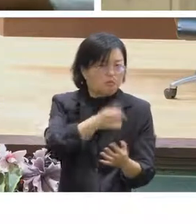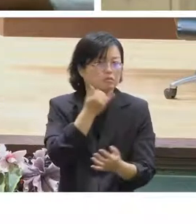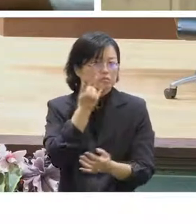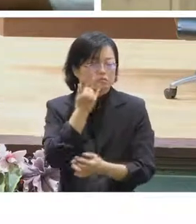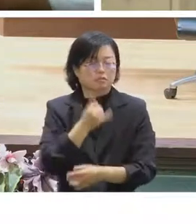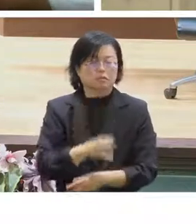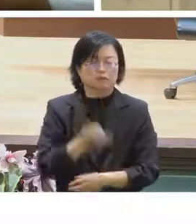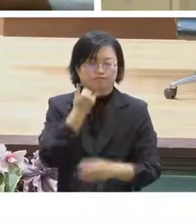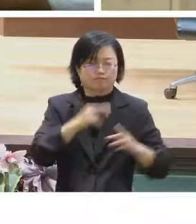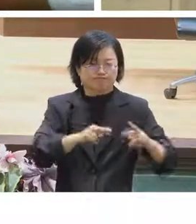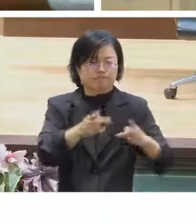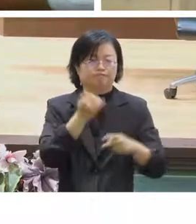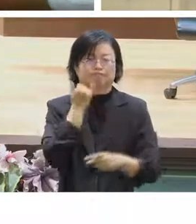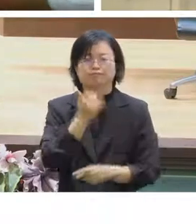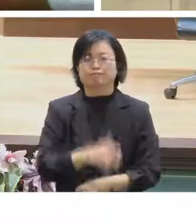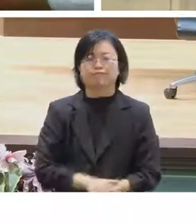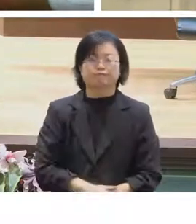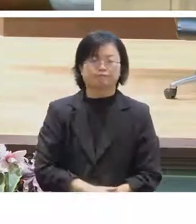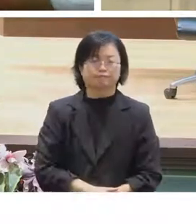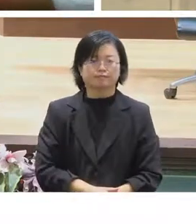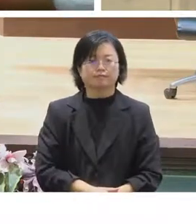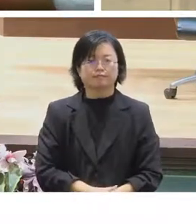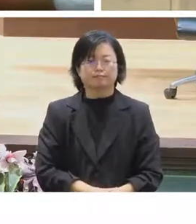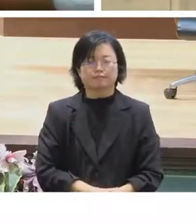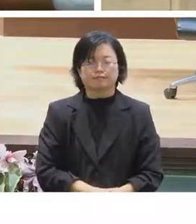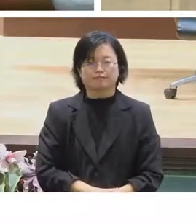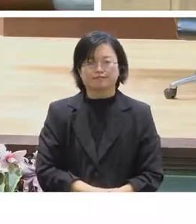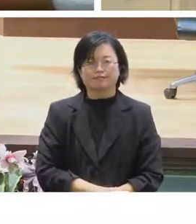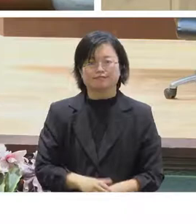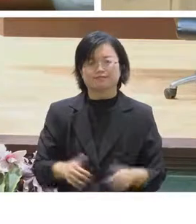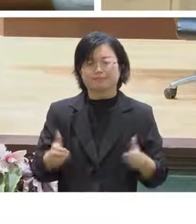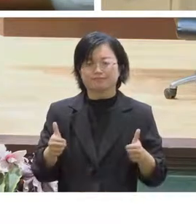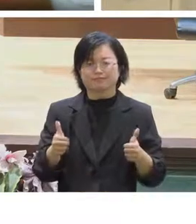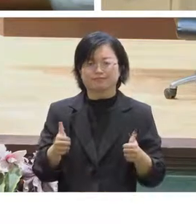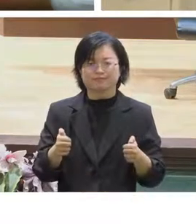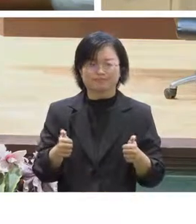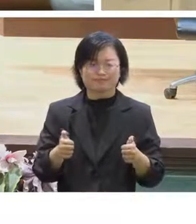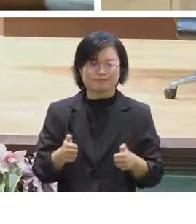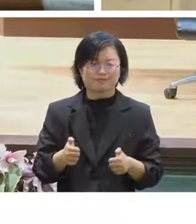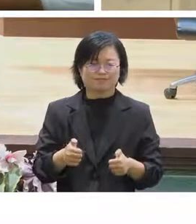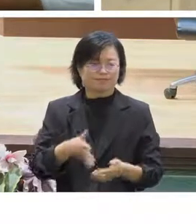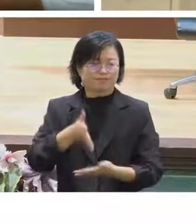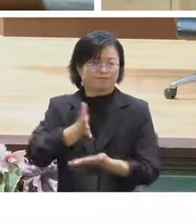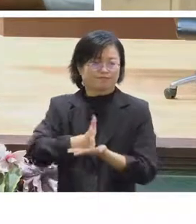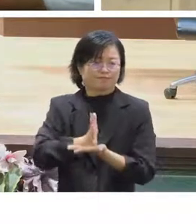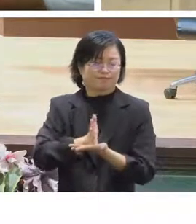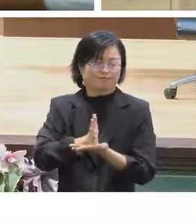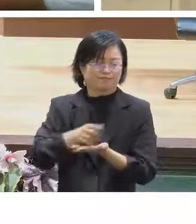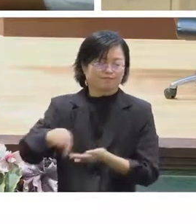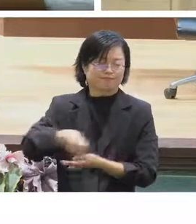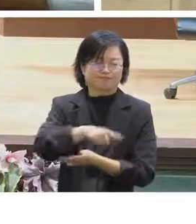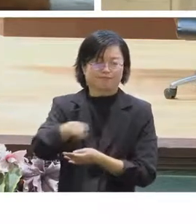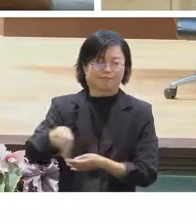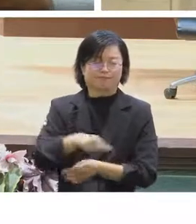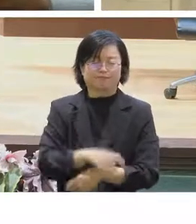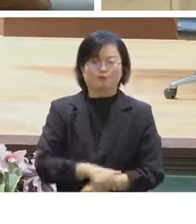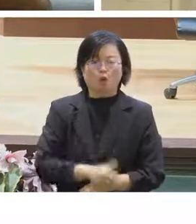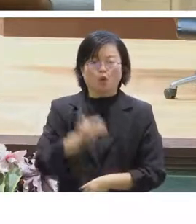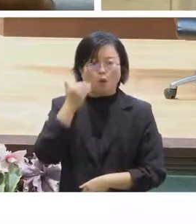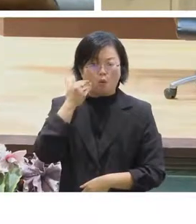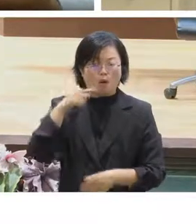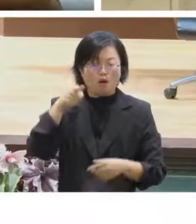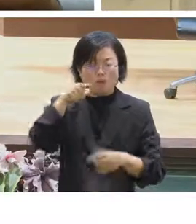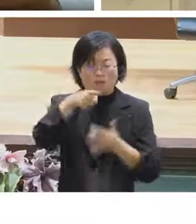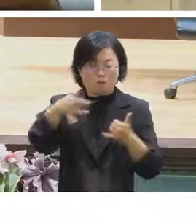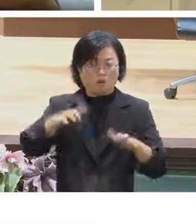工作的意义所在。 好，那我们谢谢各位讲者。那如果就是 Slido 有没有回答到问